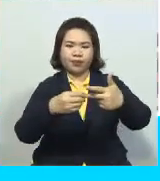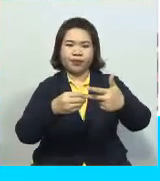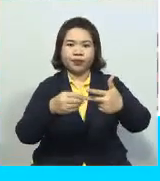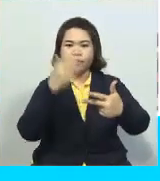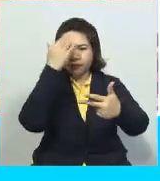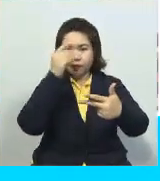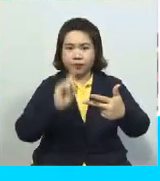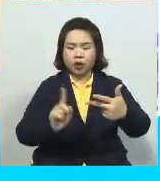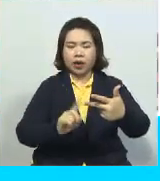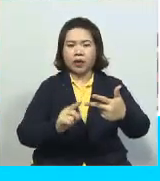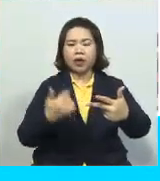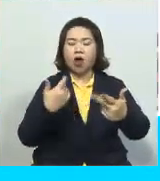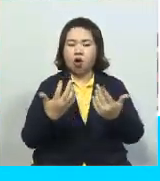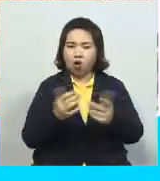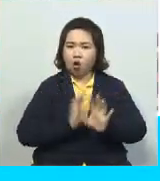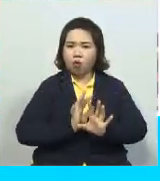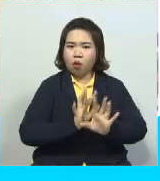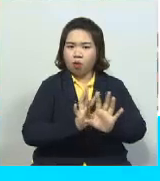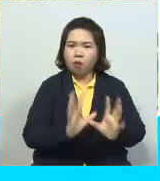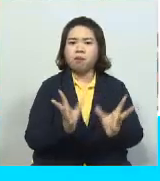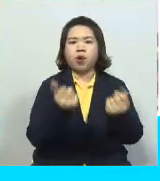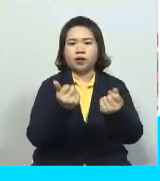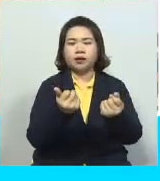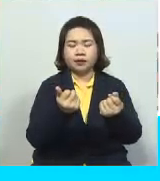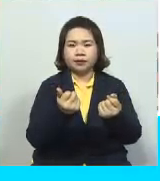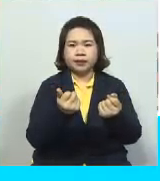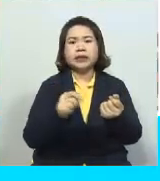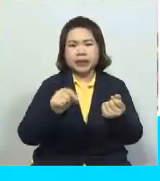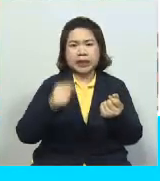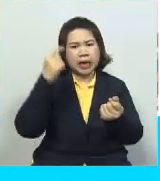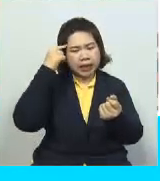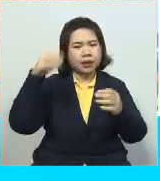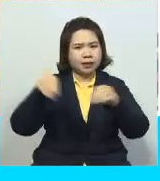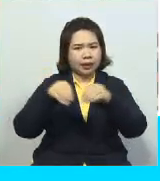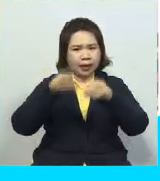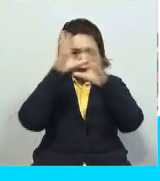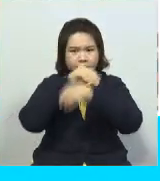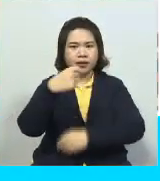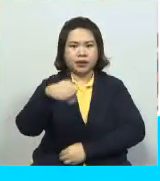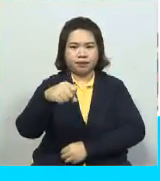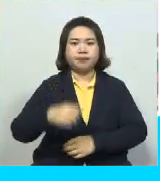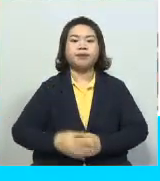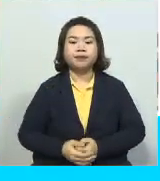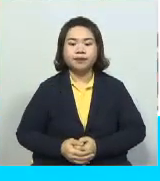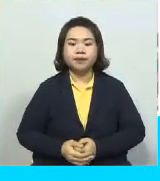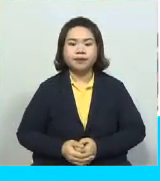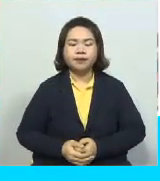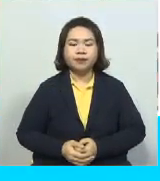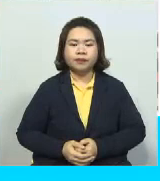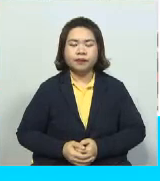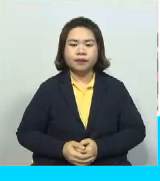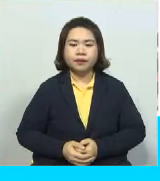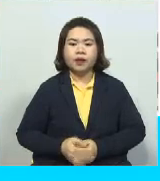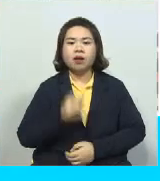ซึ่งก็คือจบการซักซ้อมซึ่งตรงนี้ก็น่าจะใกล้เวลาประมาณ22นาฬิกาครับเพราะนั้นตร